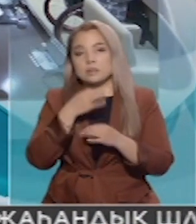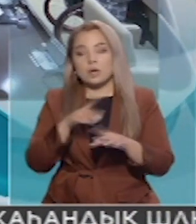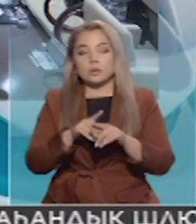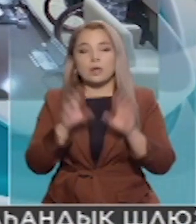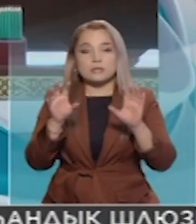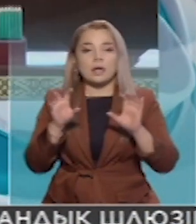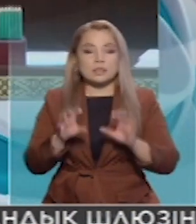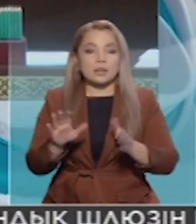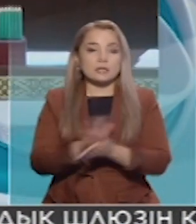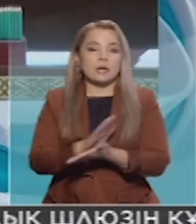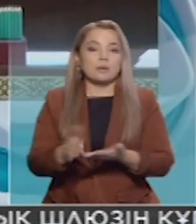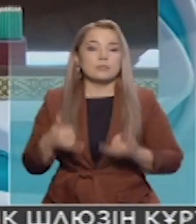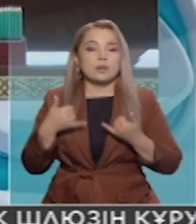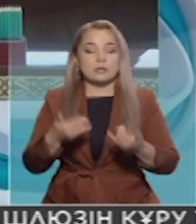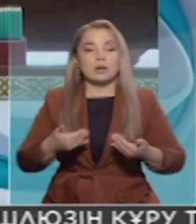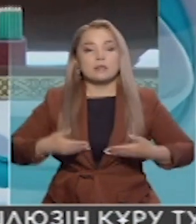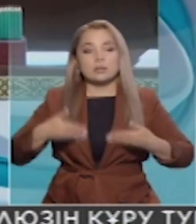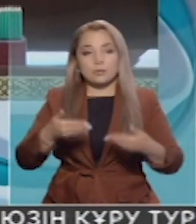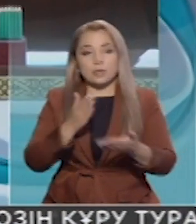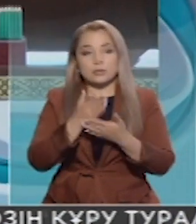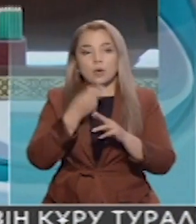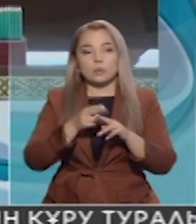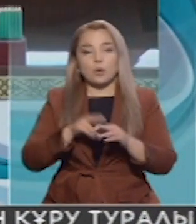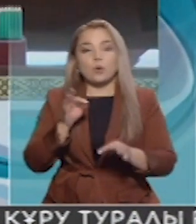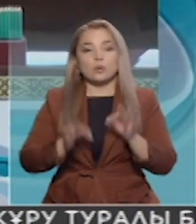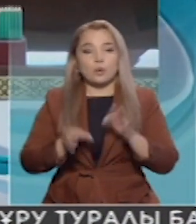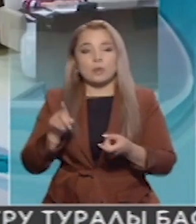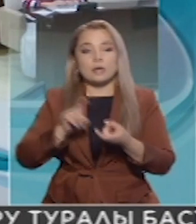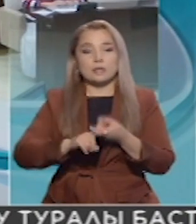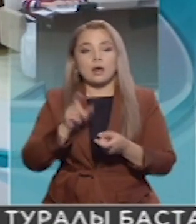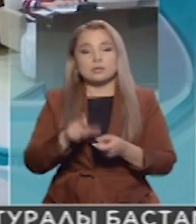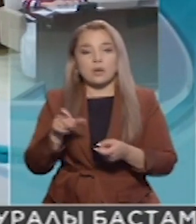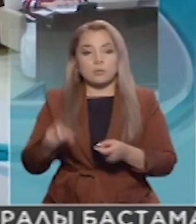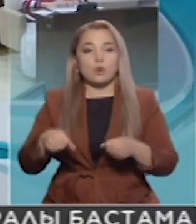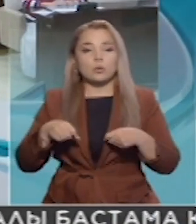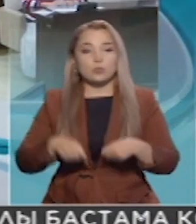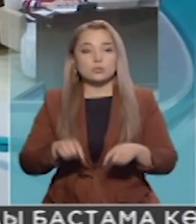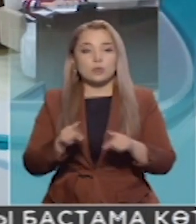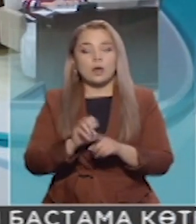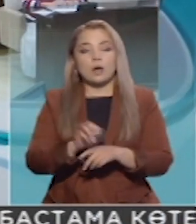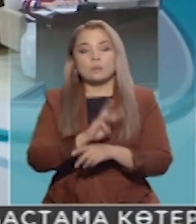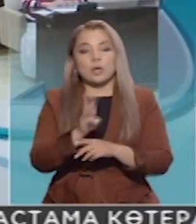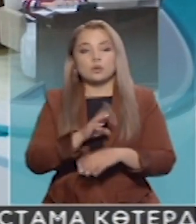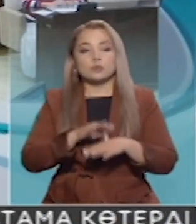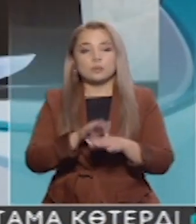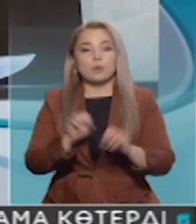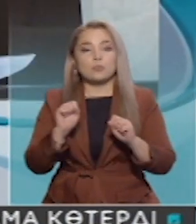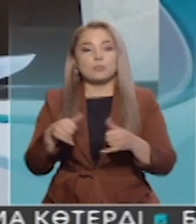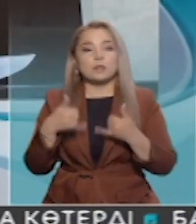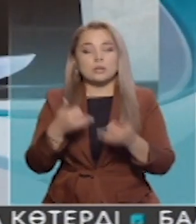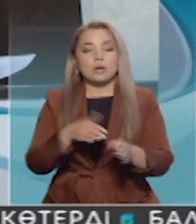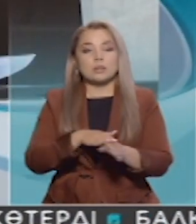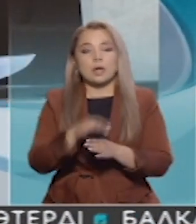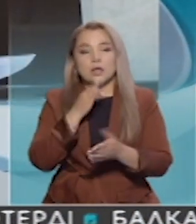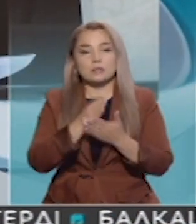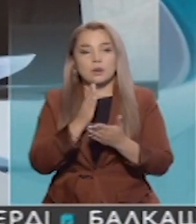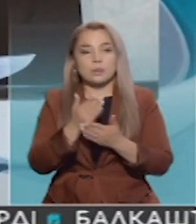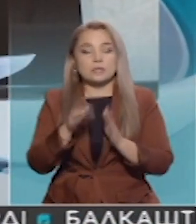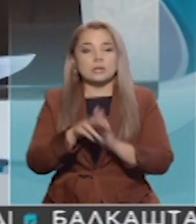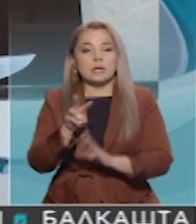кеңес тегін беріледі. Алдағы уақытта осы норма арқылы азаматтардың құқықтарын қамтамасыз етуге мүмкіндік туады дейді